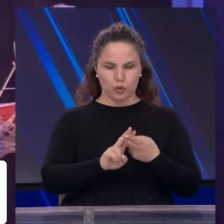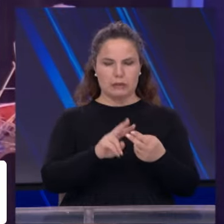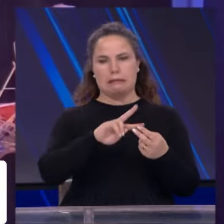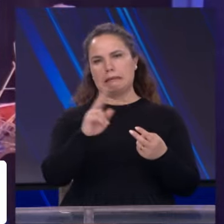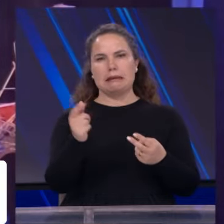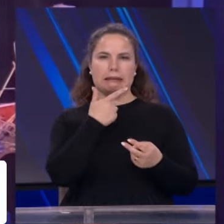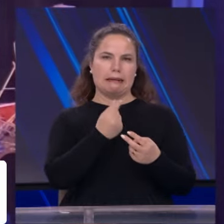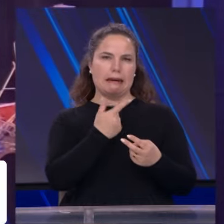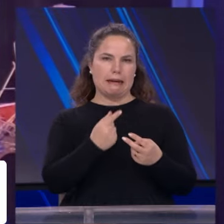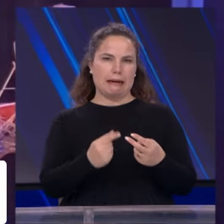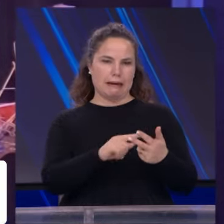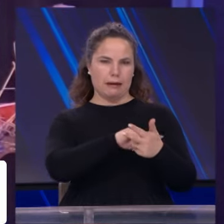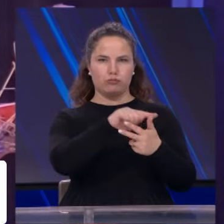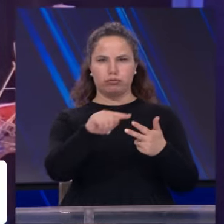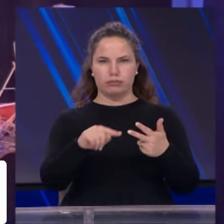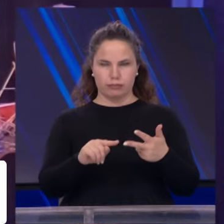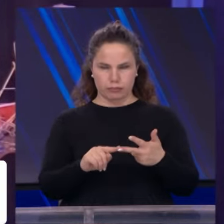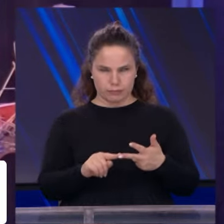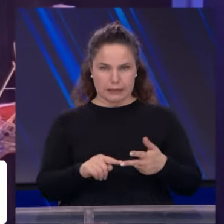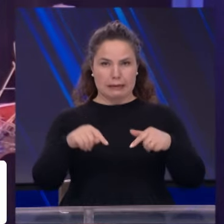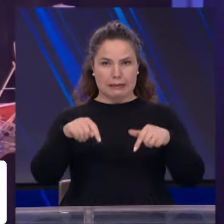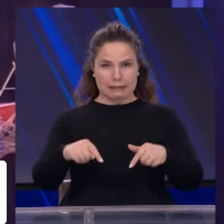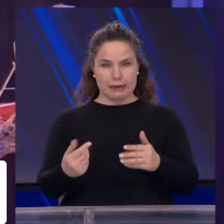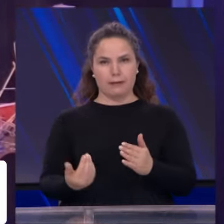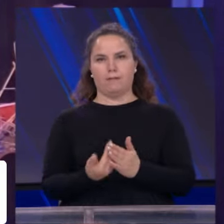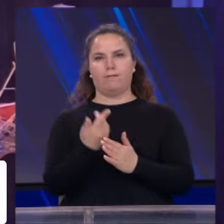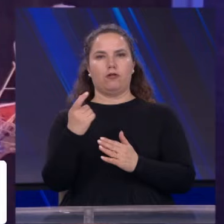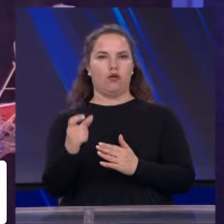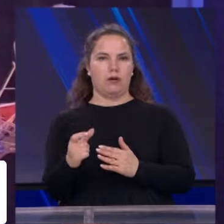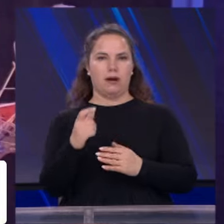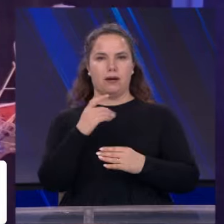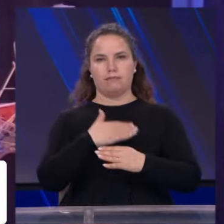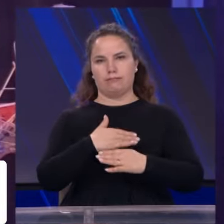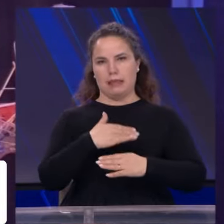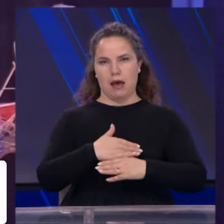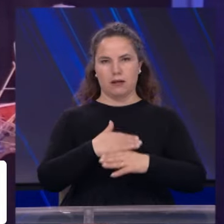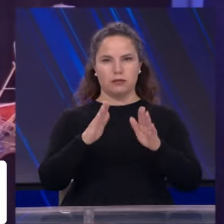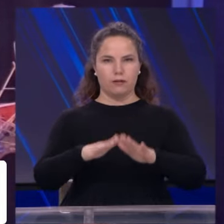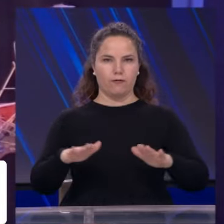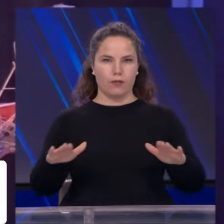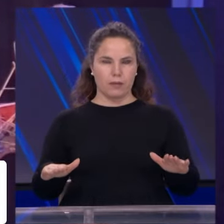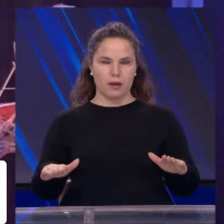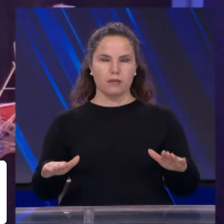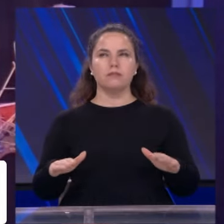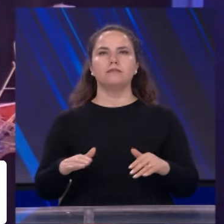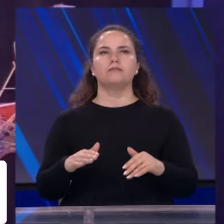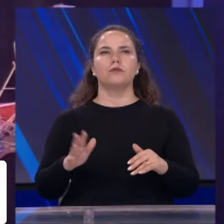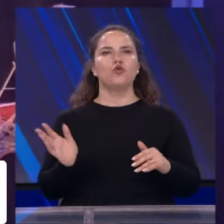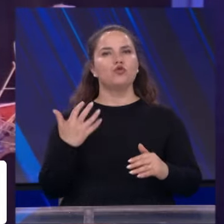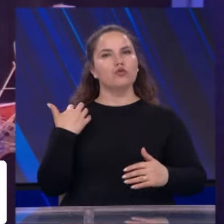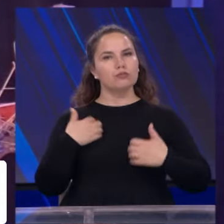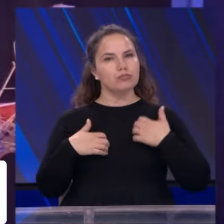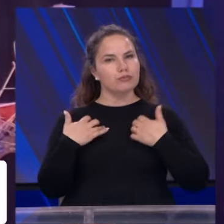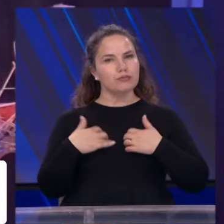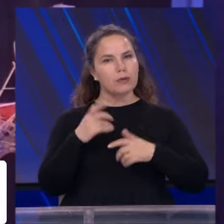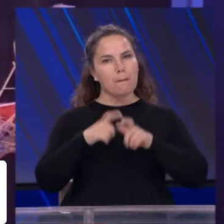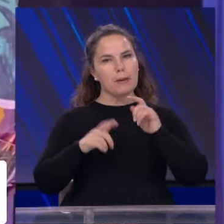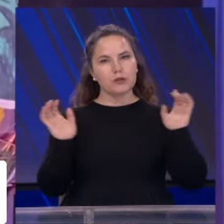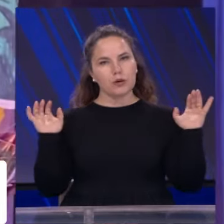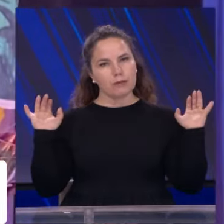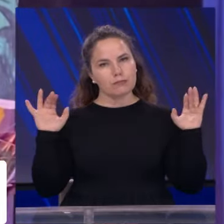rinj. Sezoni sa ka filluar me këtë premier dhe ka ngjall interes të madh në publikun e